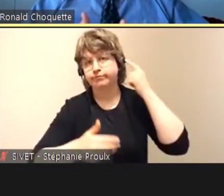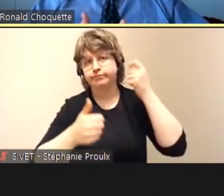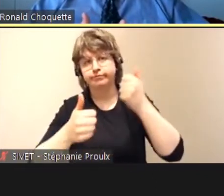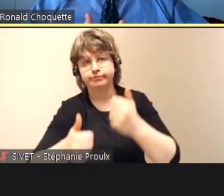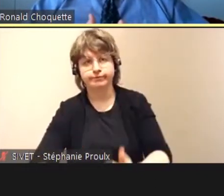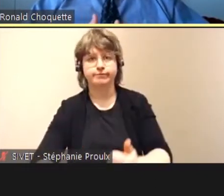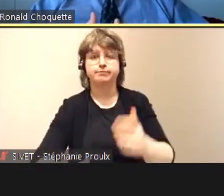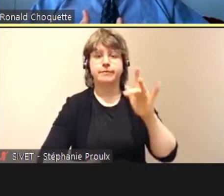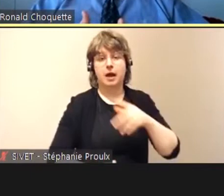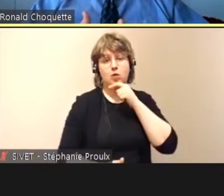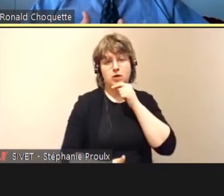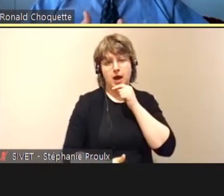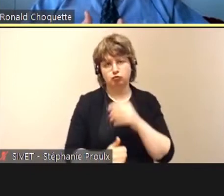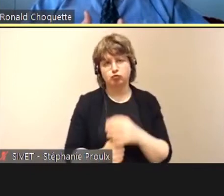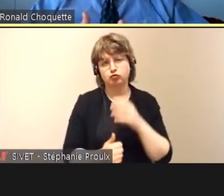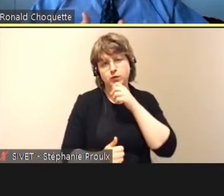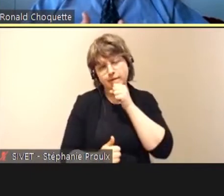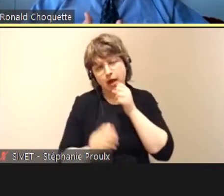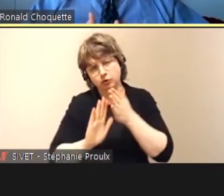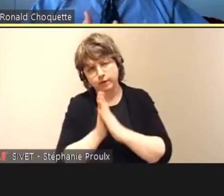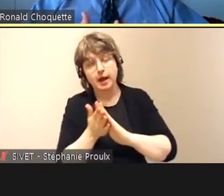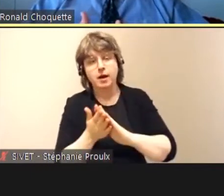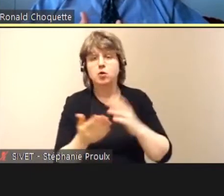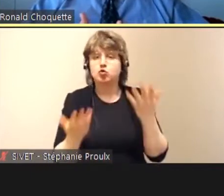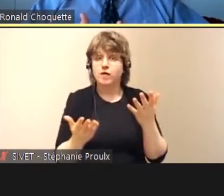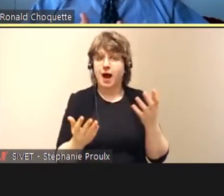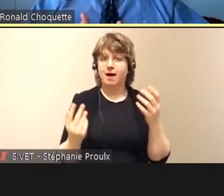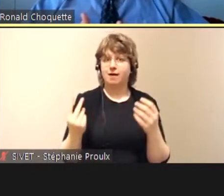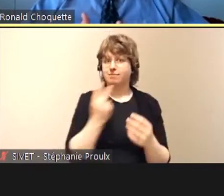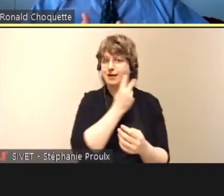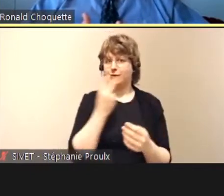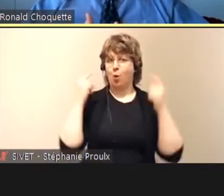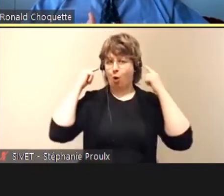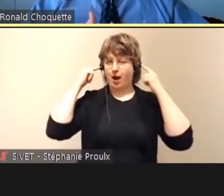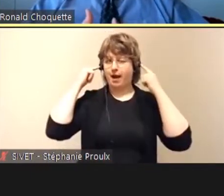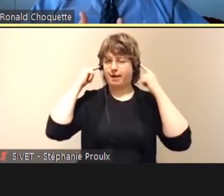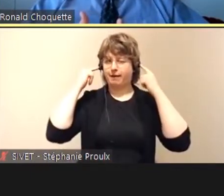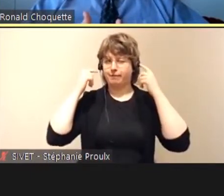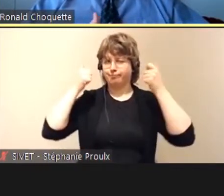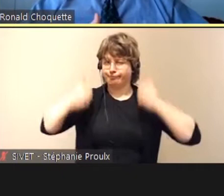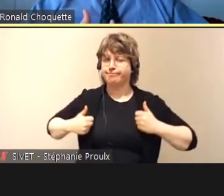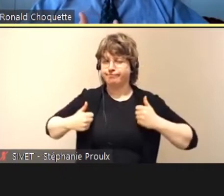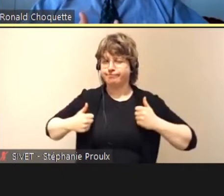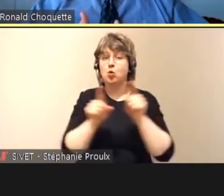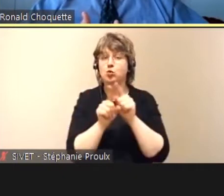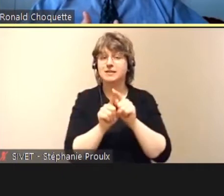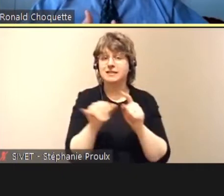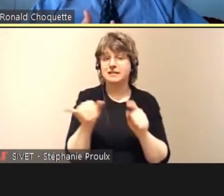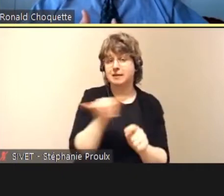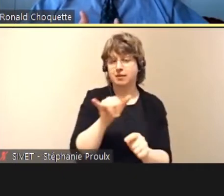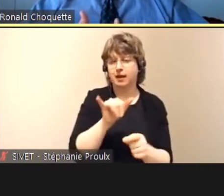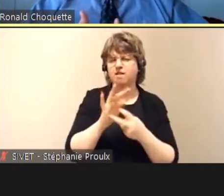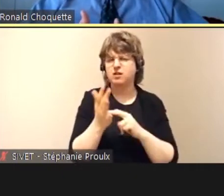à l'âge. Souvent, c'est bilatéral, donc à chacune des oreilles, et symétrique, en voulant